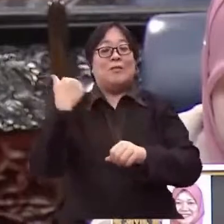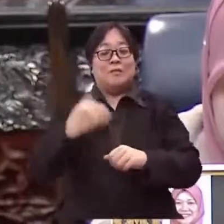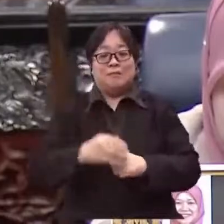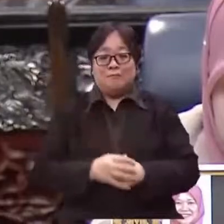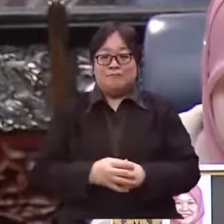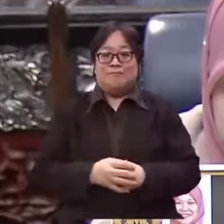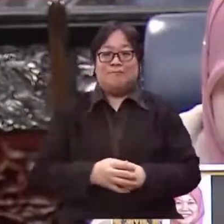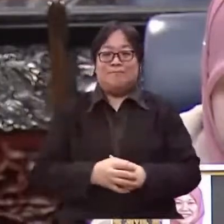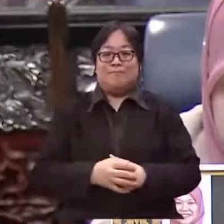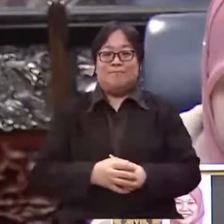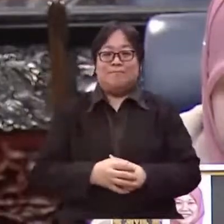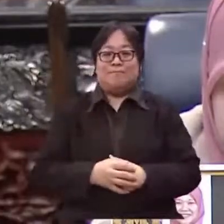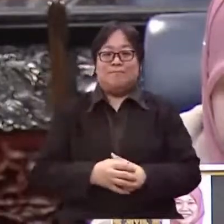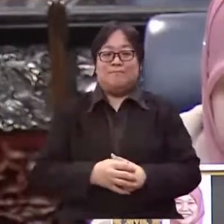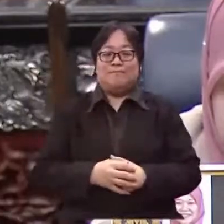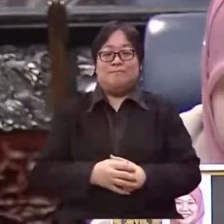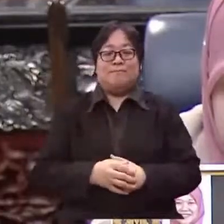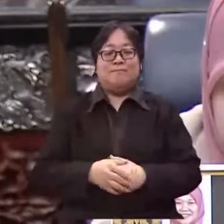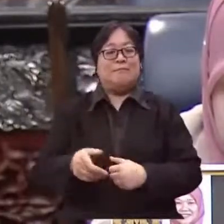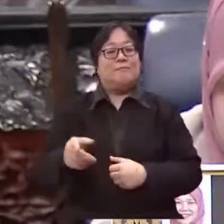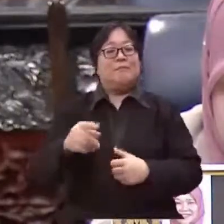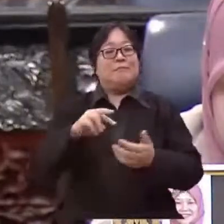menunjukkan bahwa